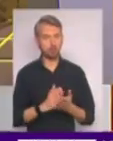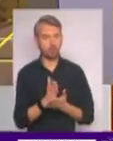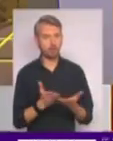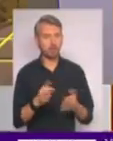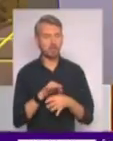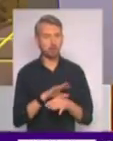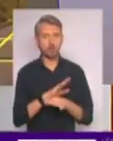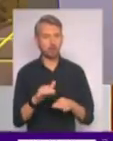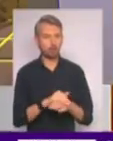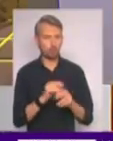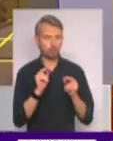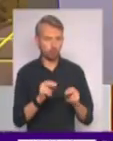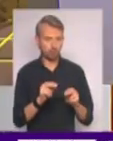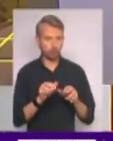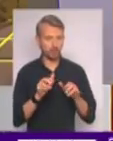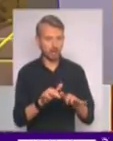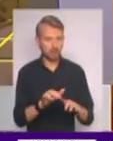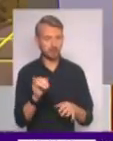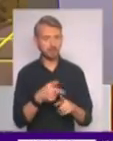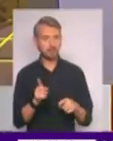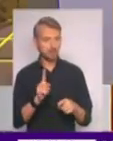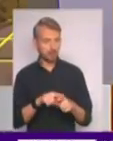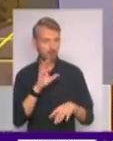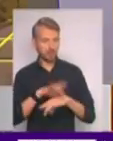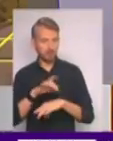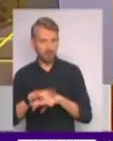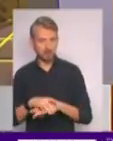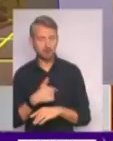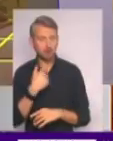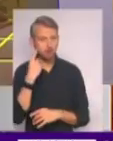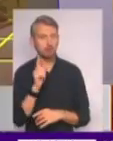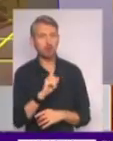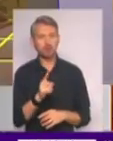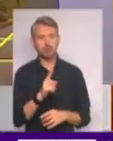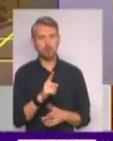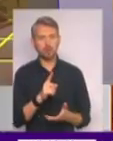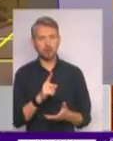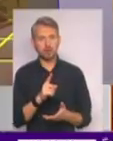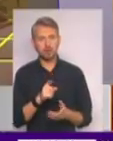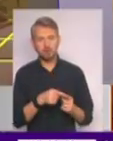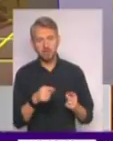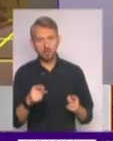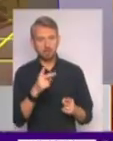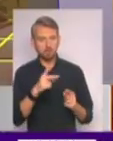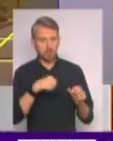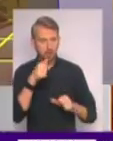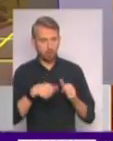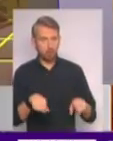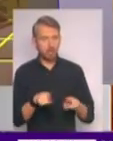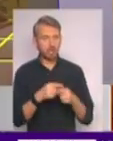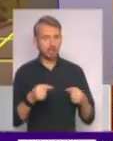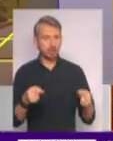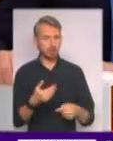ведуть недобросовісну діяльність, і ці речі виявляються. Я думаю, що в періоді цих півтора року таких речей